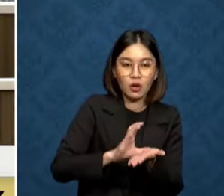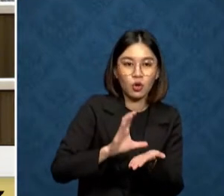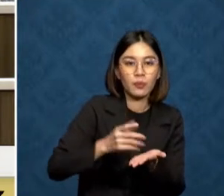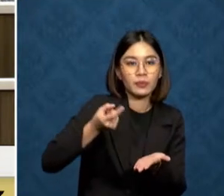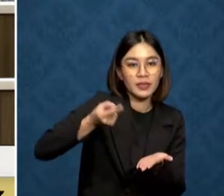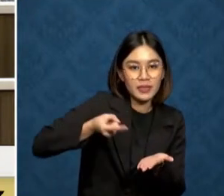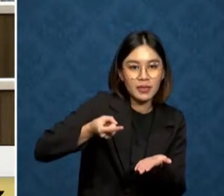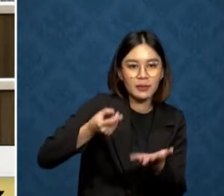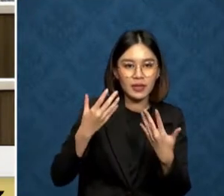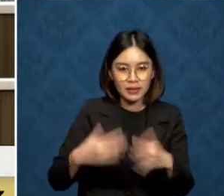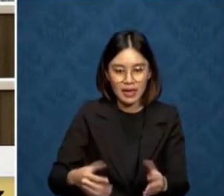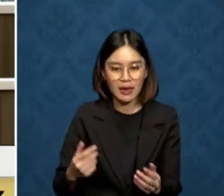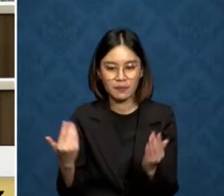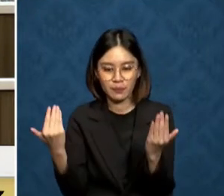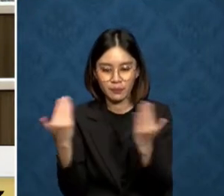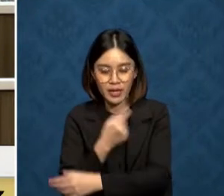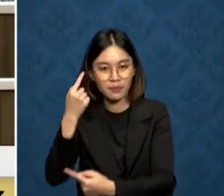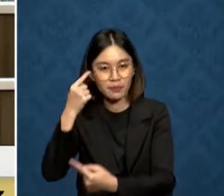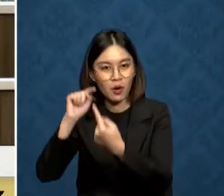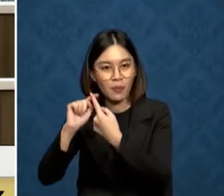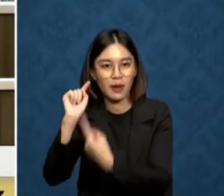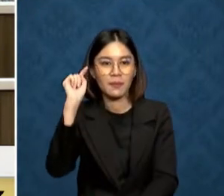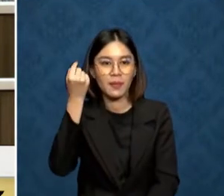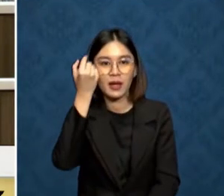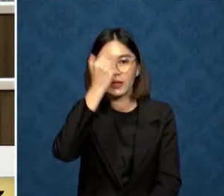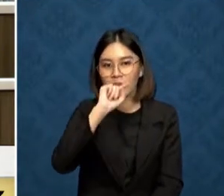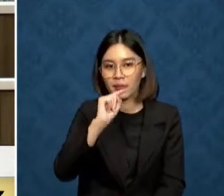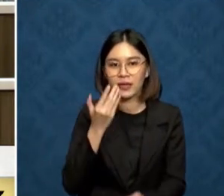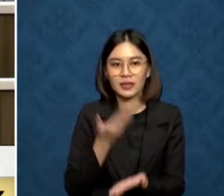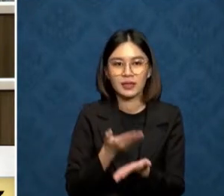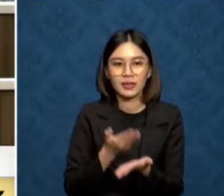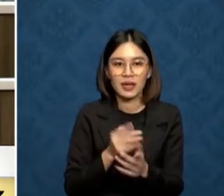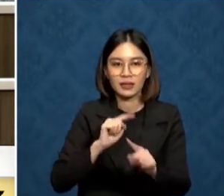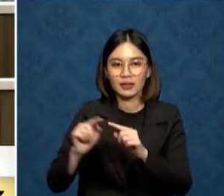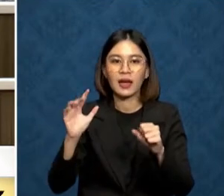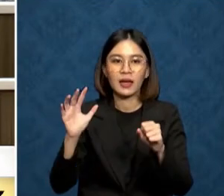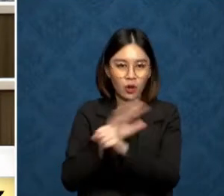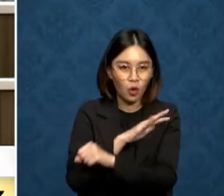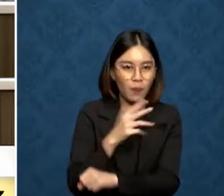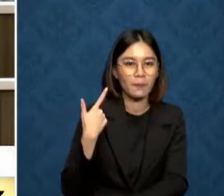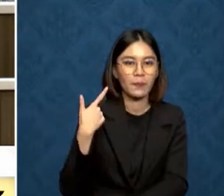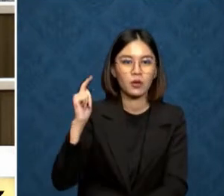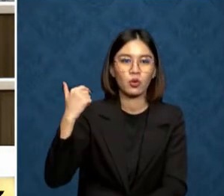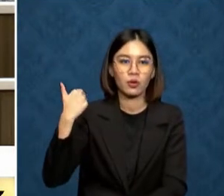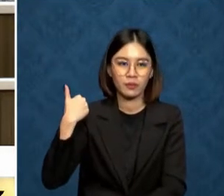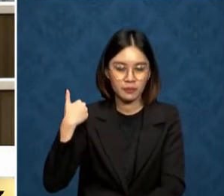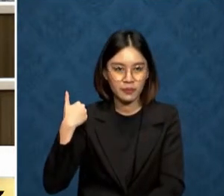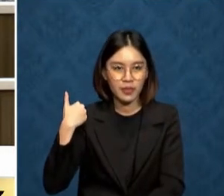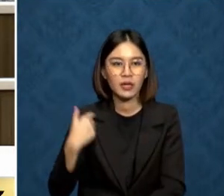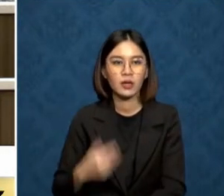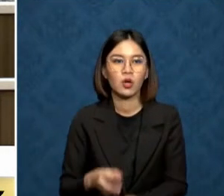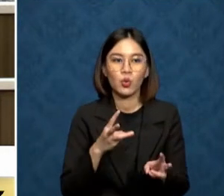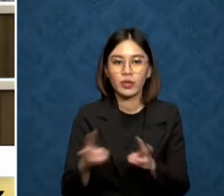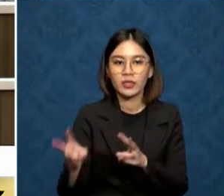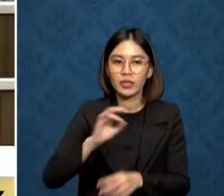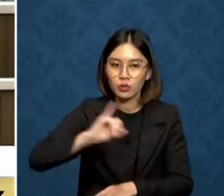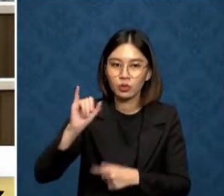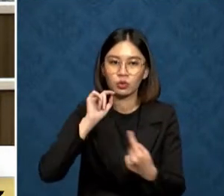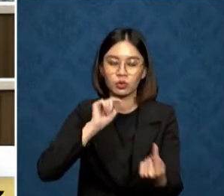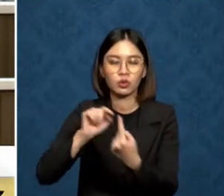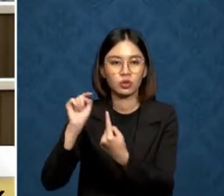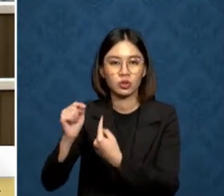แต่ใส่เป้าหมายใหม่เข้ไปครับเพื่อใช้เม็เงินให้มีประสิธภาพมากที่สุดให้ถูกทิดถูกทาง